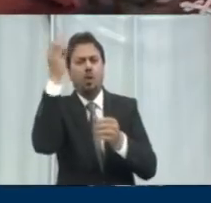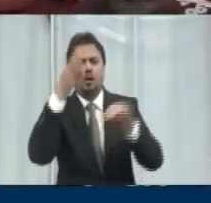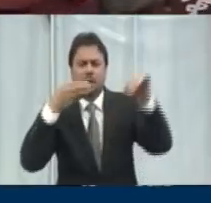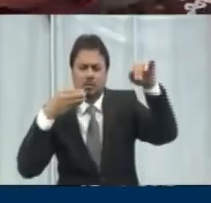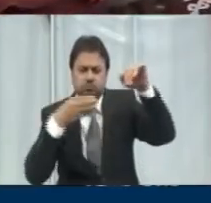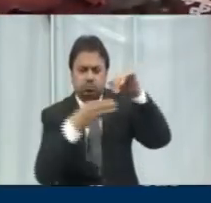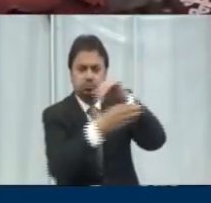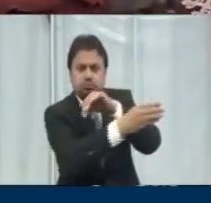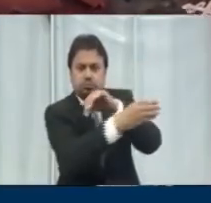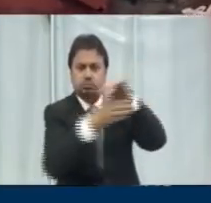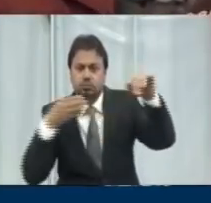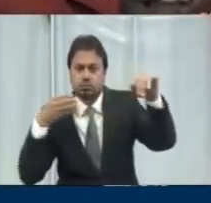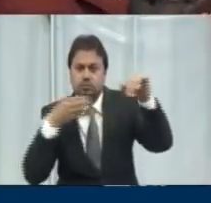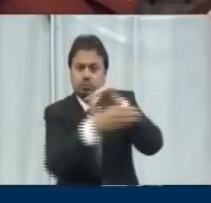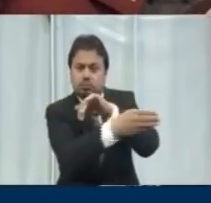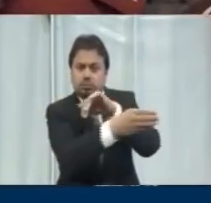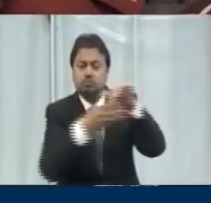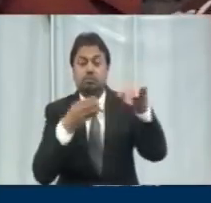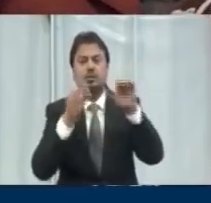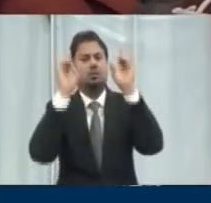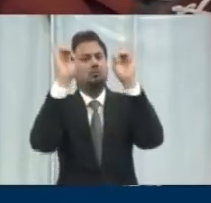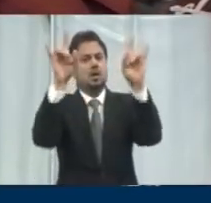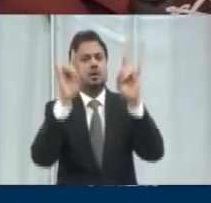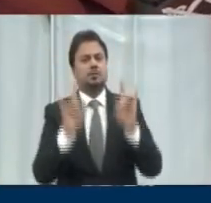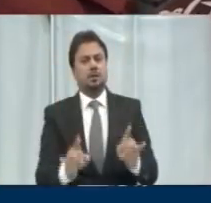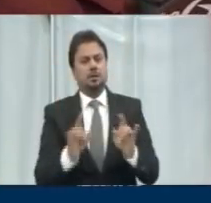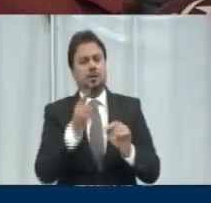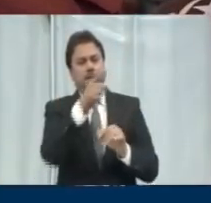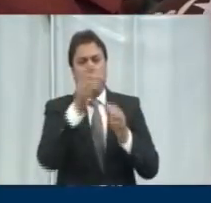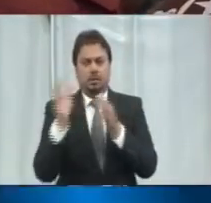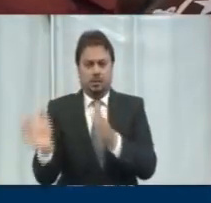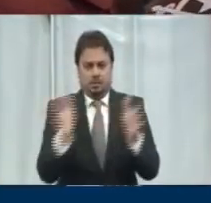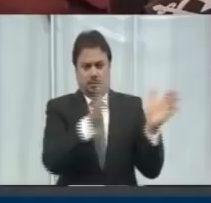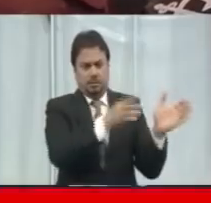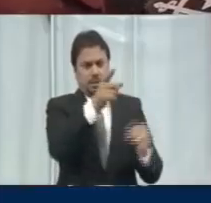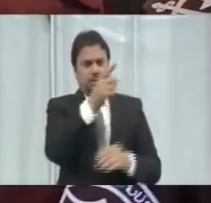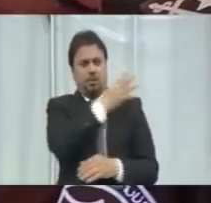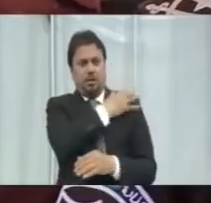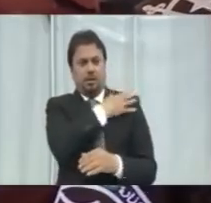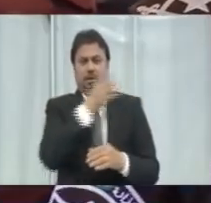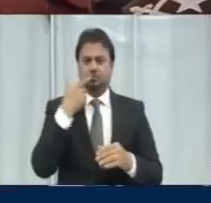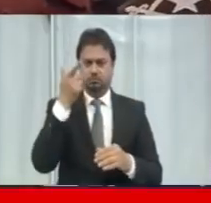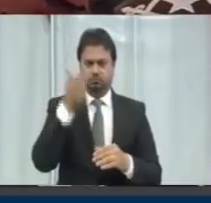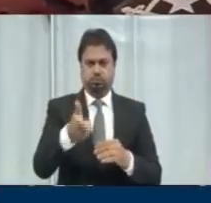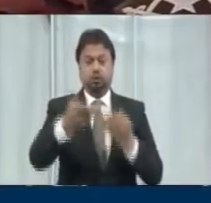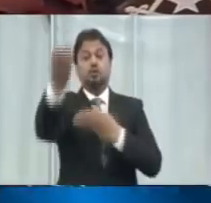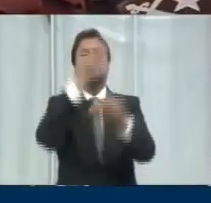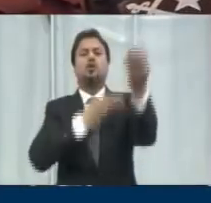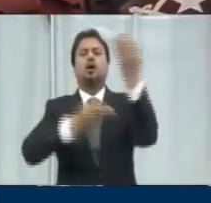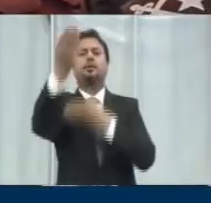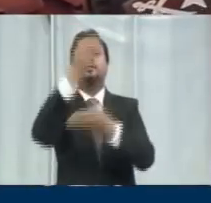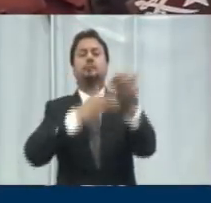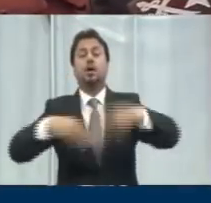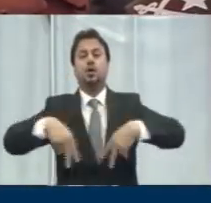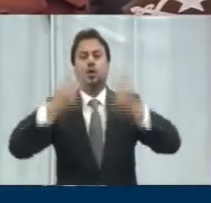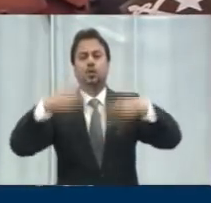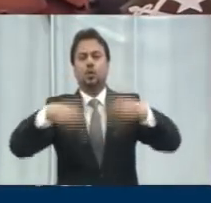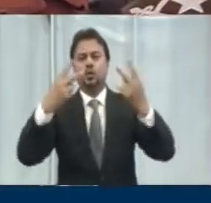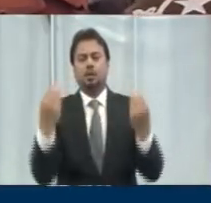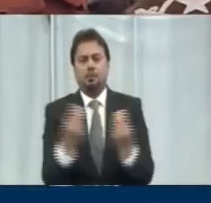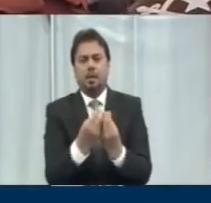هذا الطريق الحيوي يعتبر الشريان الاقتصادي في تنشيط الحركة التجارية ما بين